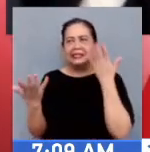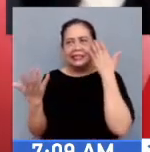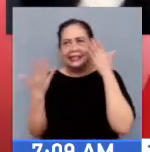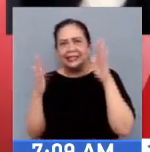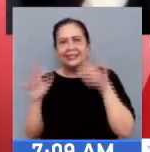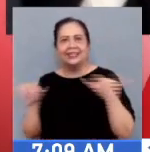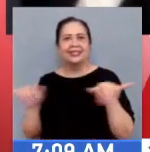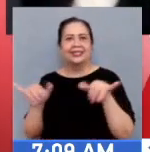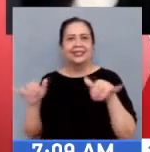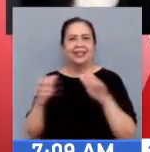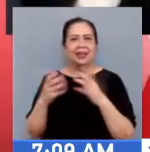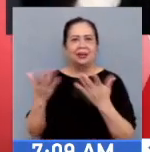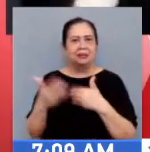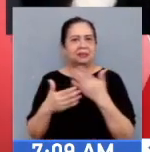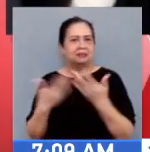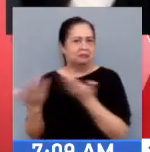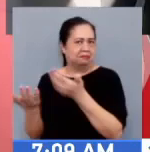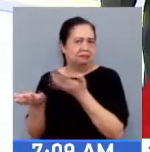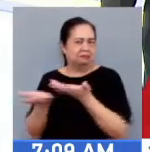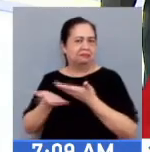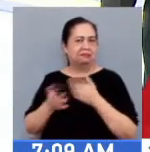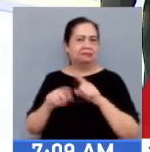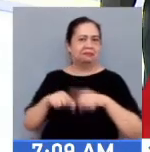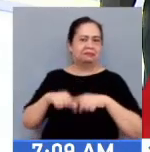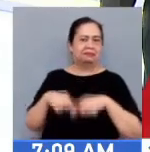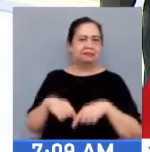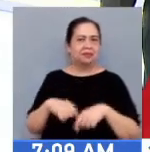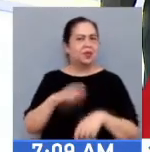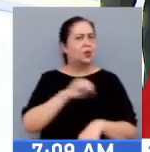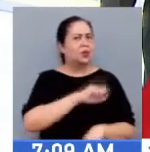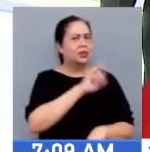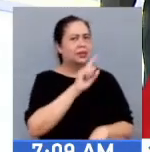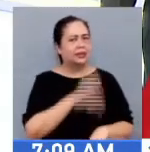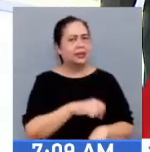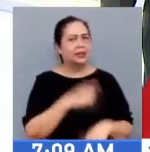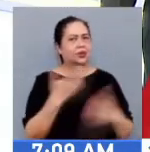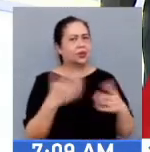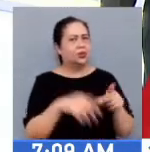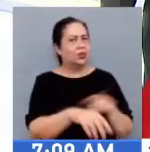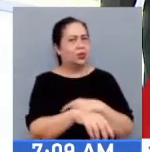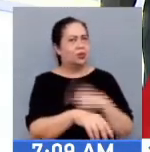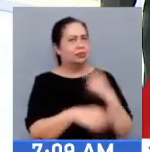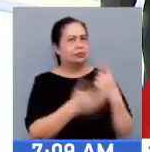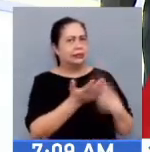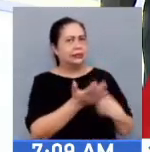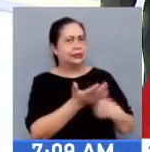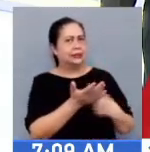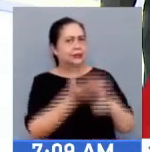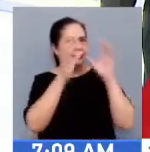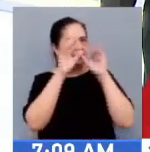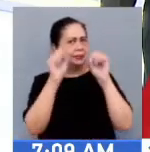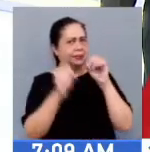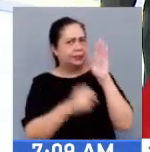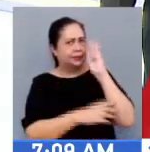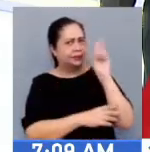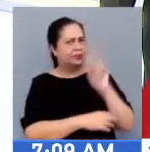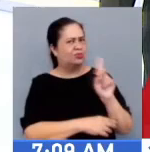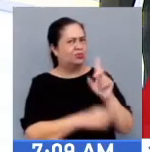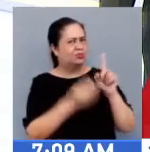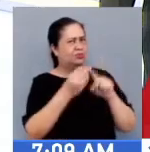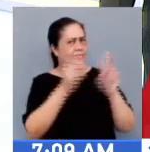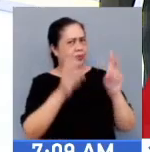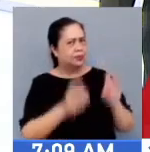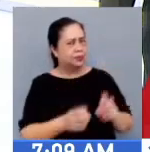Okay. Pwede mo makakuha ng mahaba yung usapan ni President-elect Bongbong Marcos na